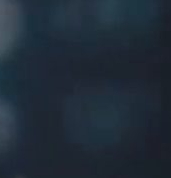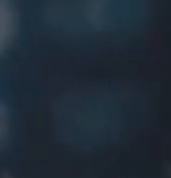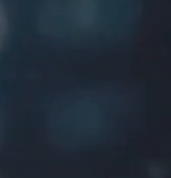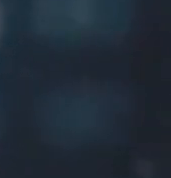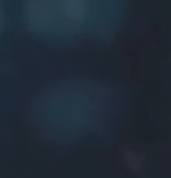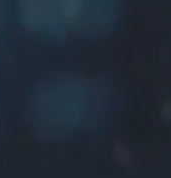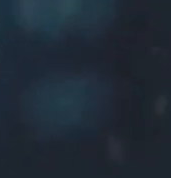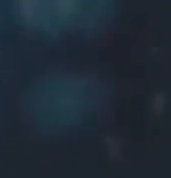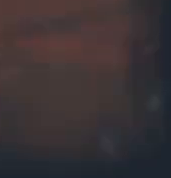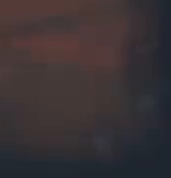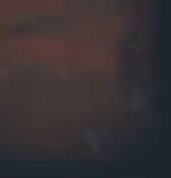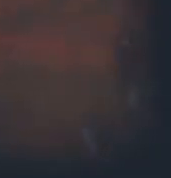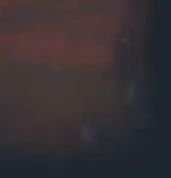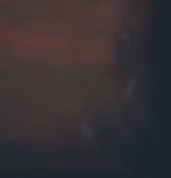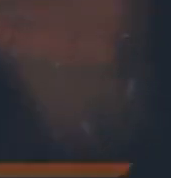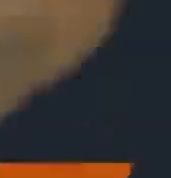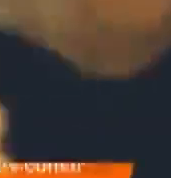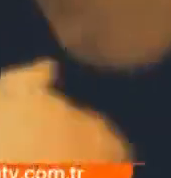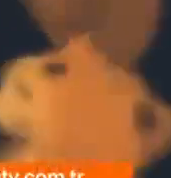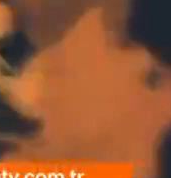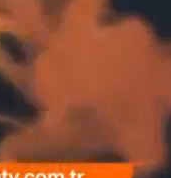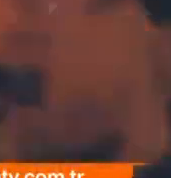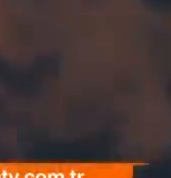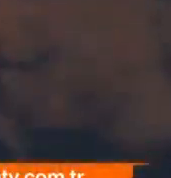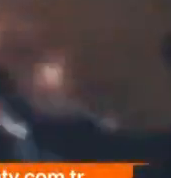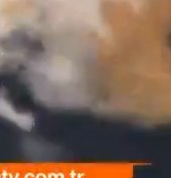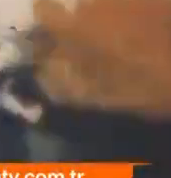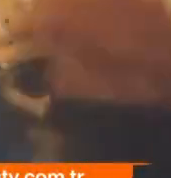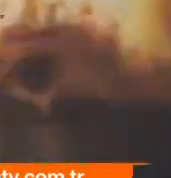tüm milletimizi meydanlara davet ediyorum.